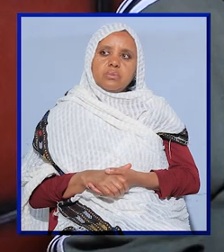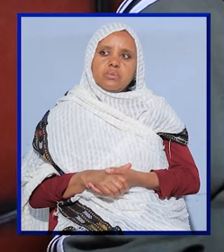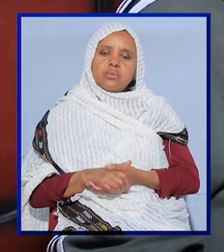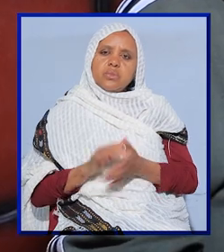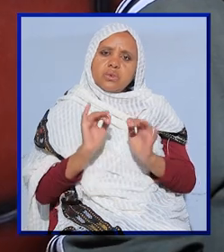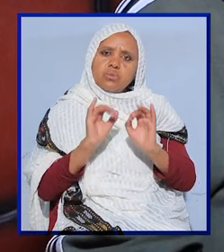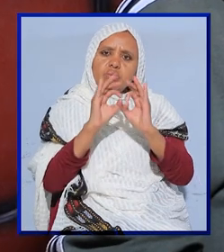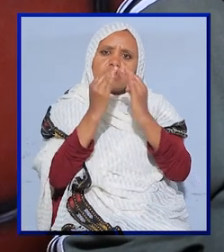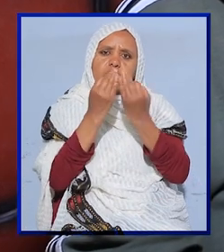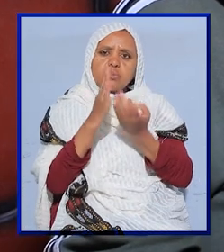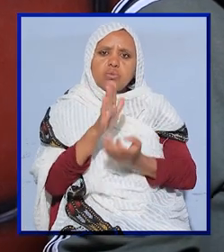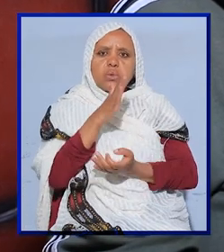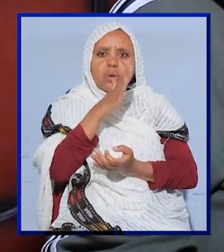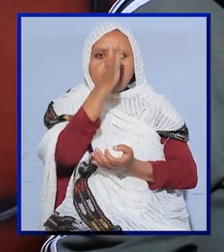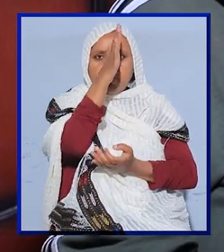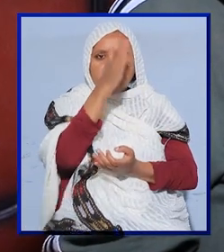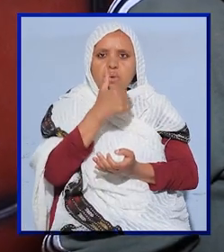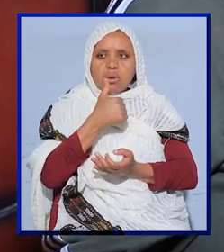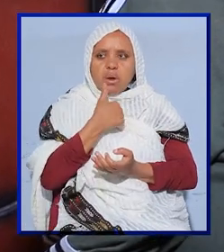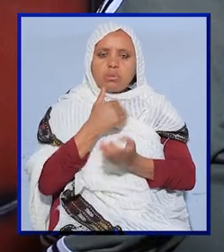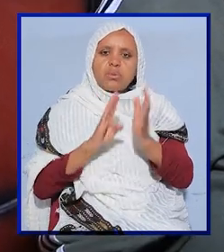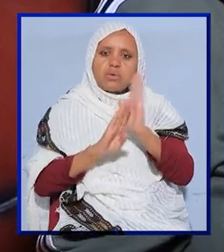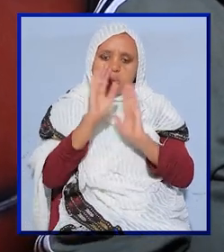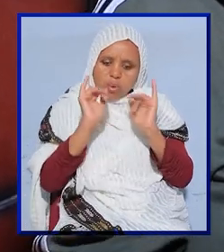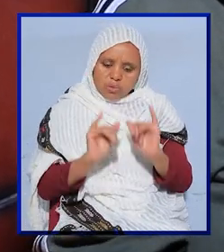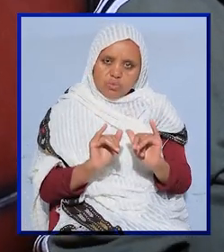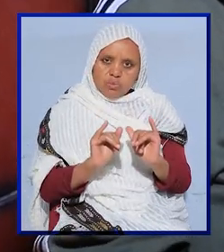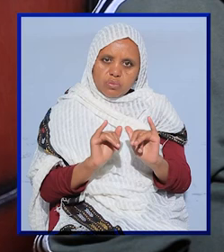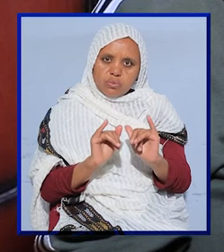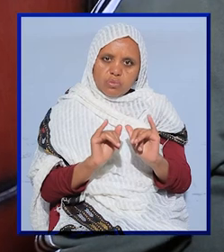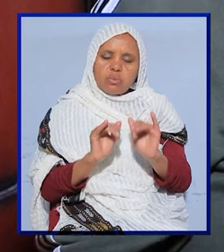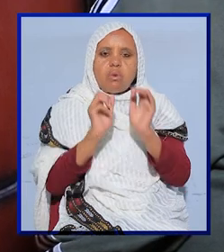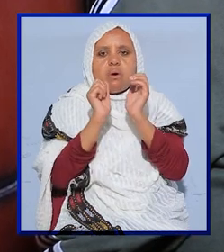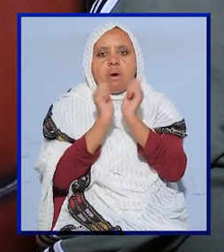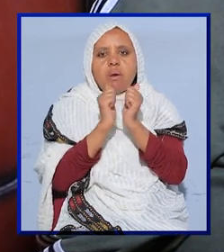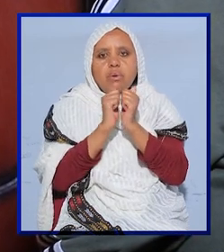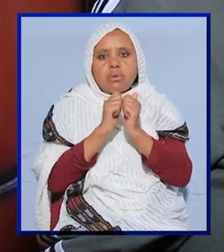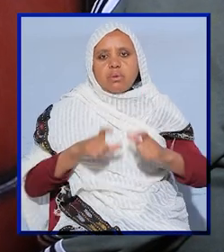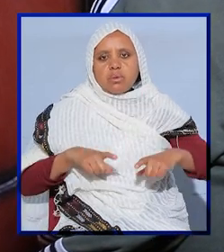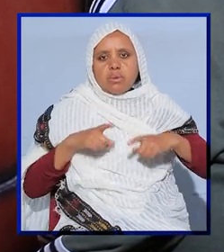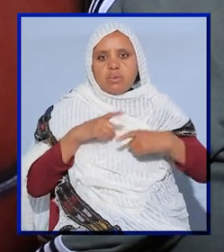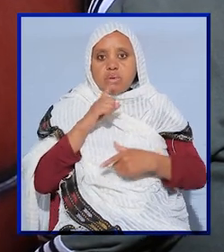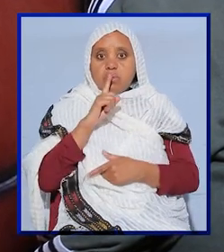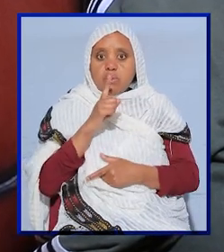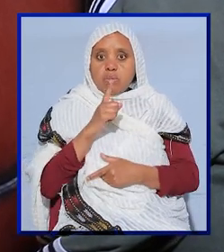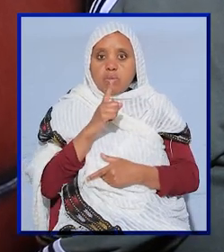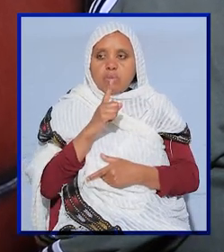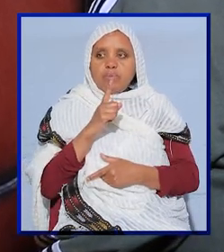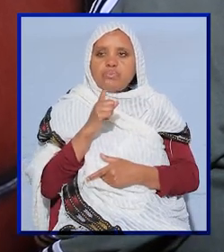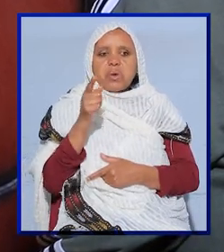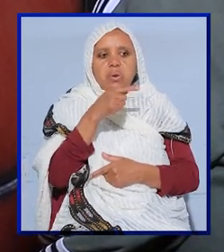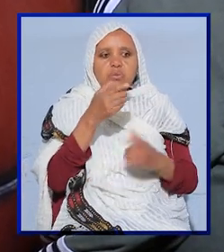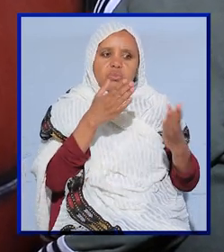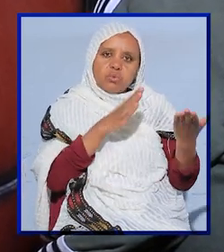እዚሁ ቤተሰቦቿ እናት አባቷም እያሉ ያሳደጓት እዚሁ አብረን የምንኖር የኖርነን